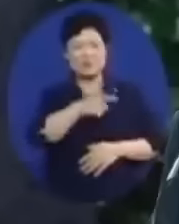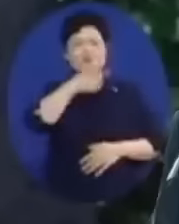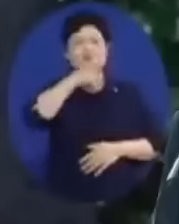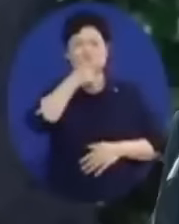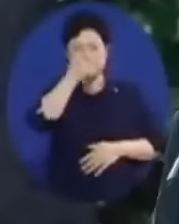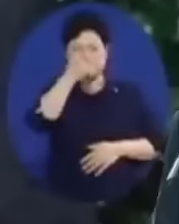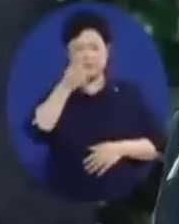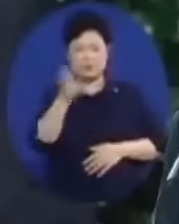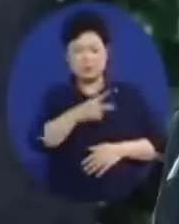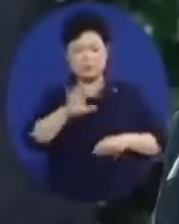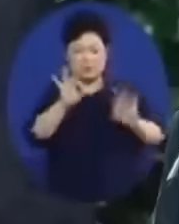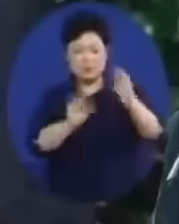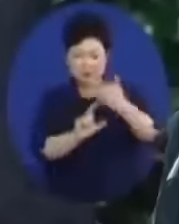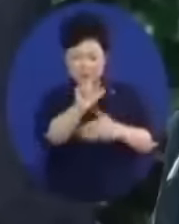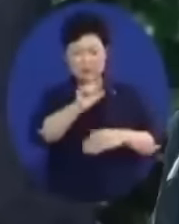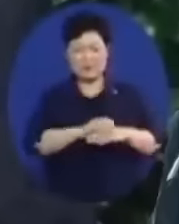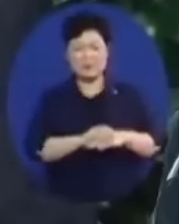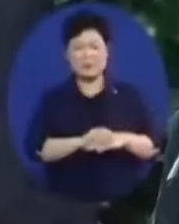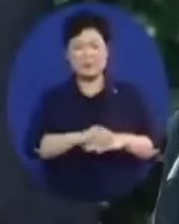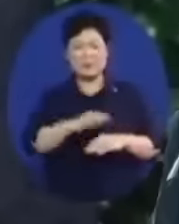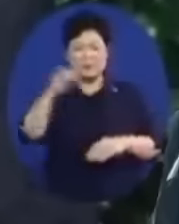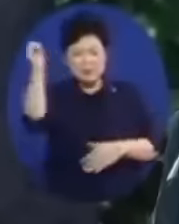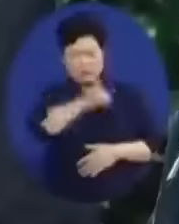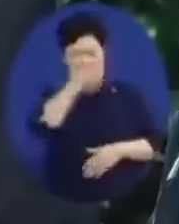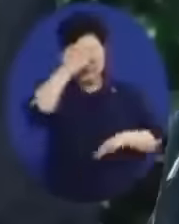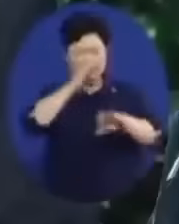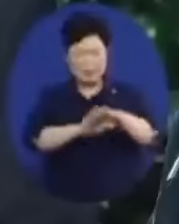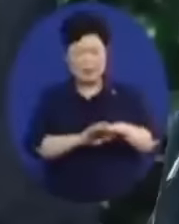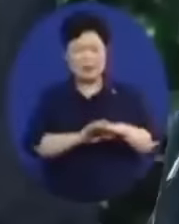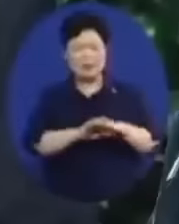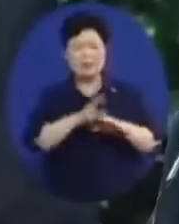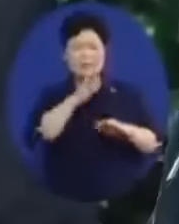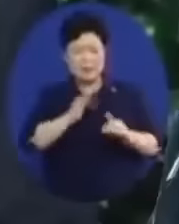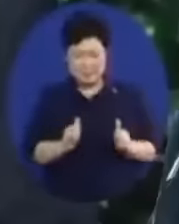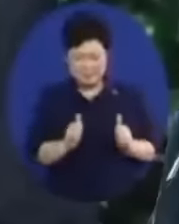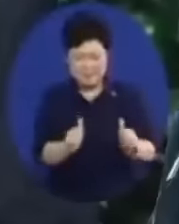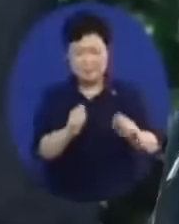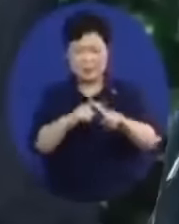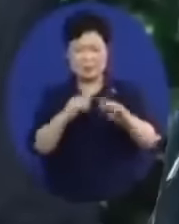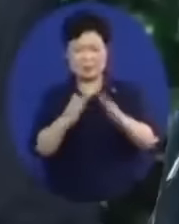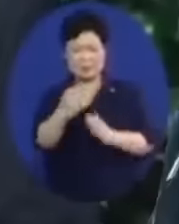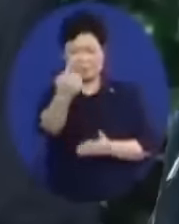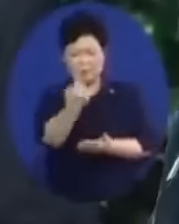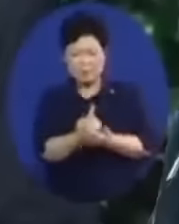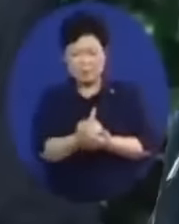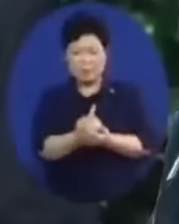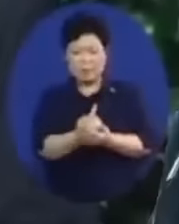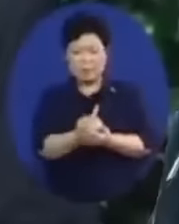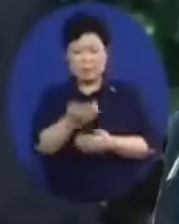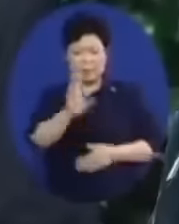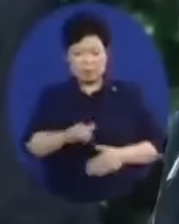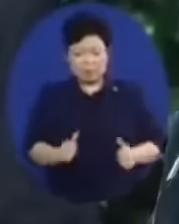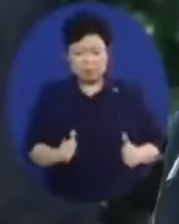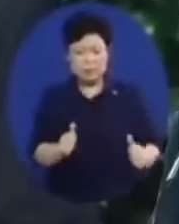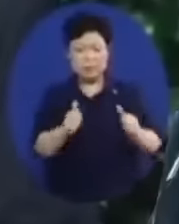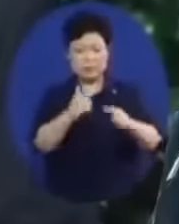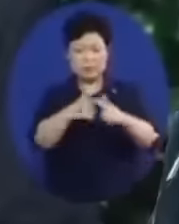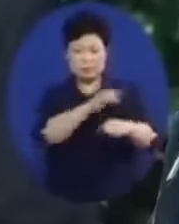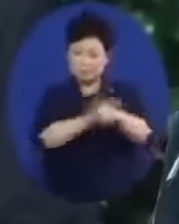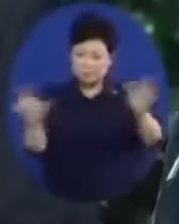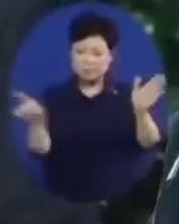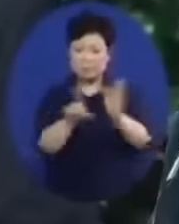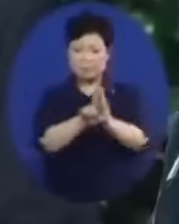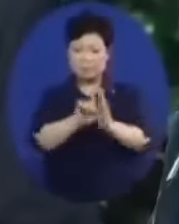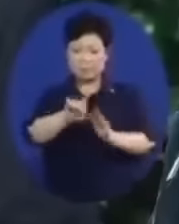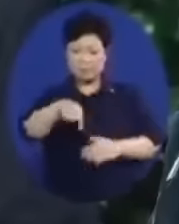수요일날, 금요철야, 새벽기도 빠지지 않고 열심히 교회 나왔는데 한동안 그렇게 예수를 잘 믿더니